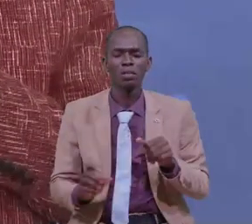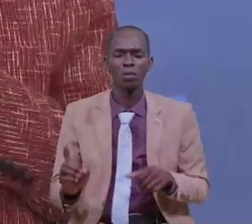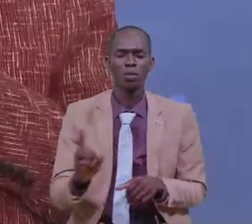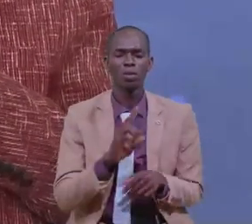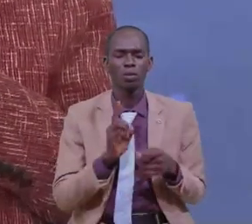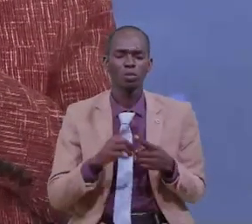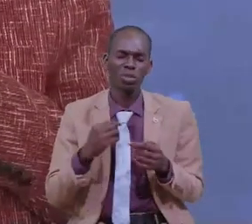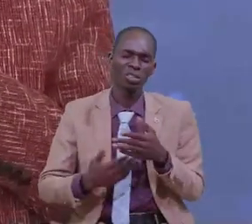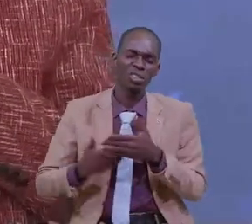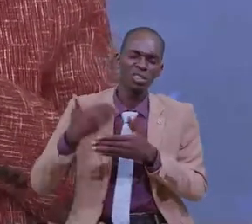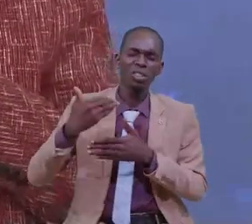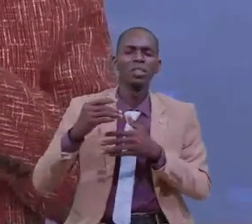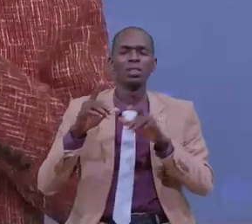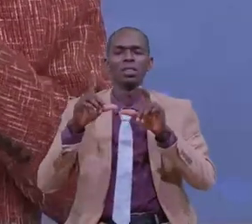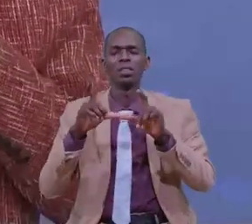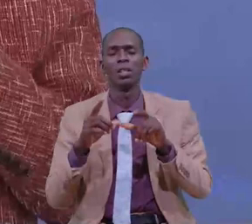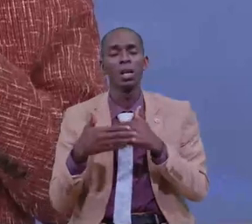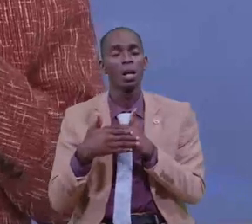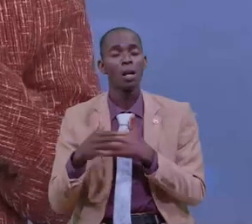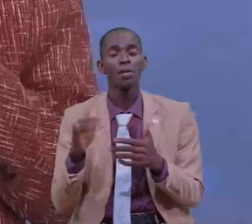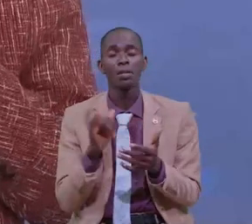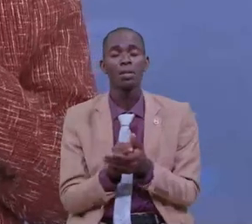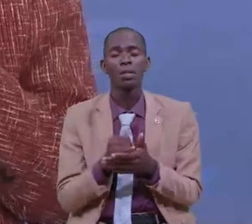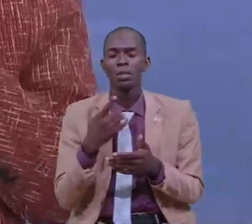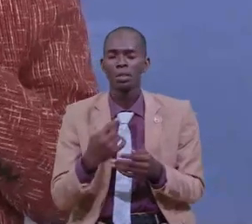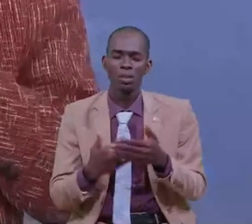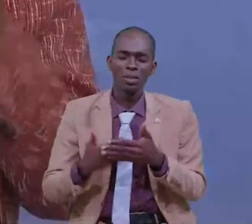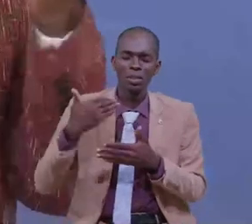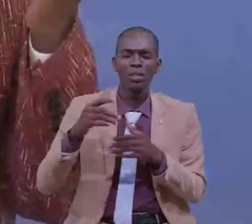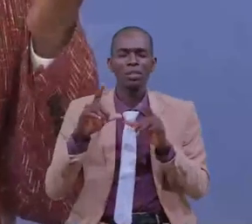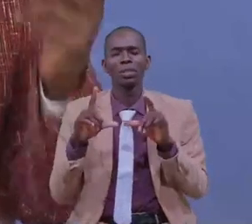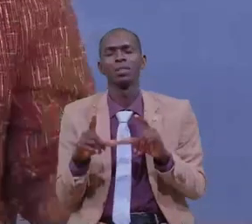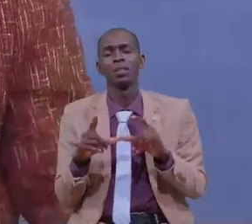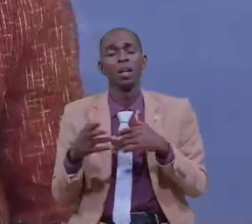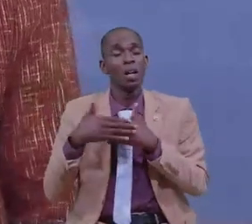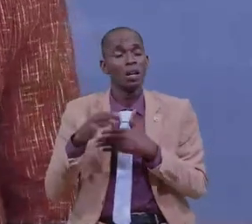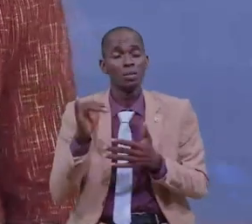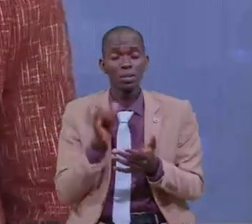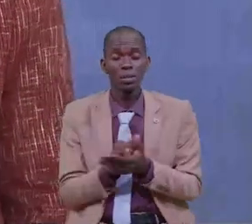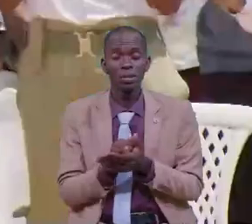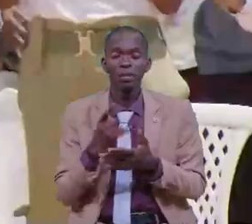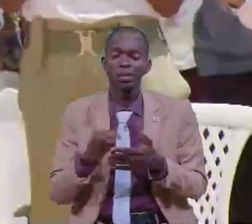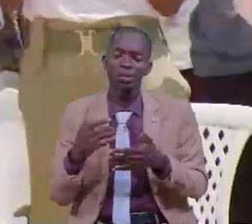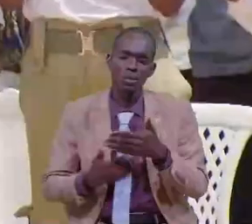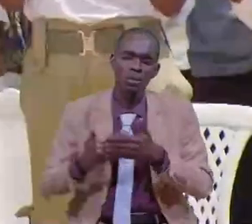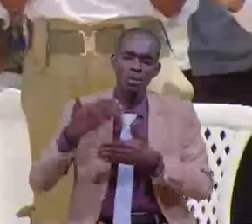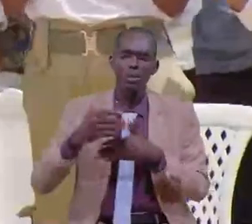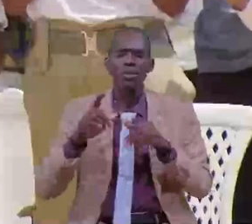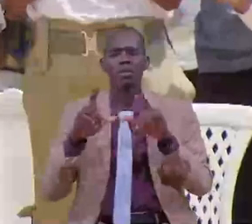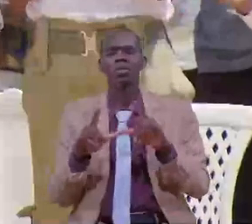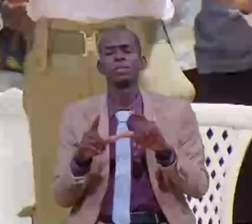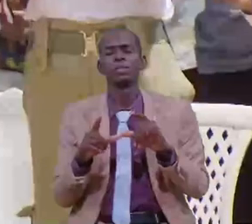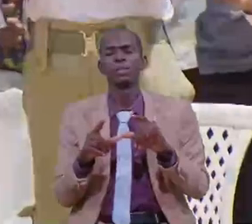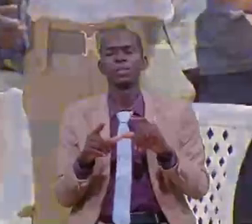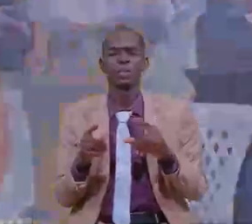conduit chacun au niveau supérieur. Après cela, le niveau supérieur. Après cela, le niveau